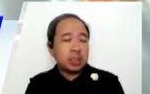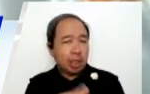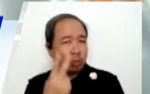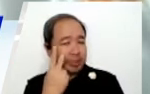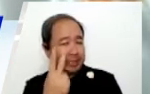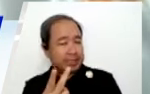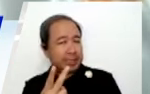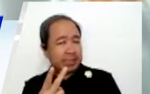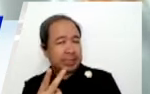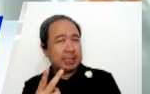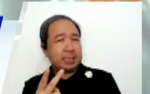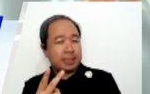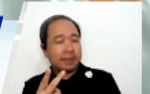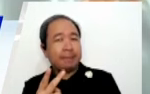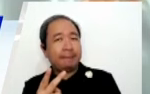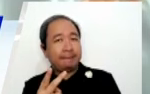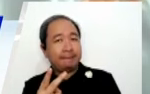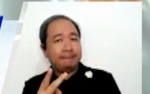na